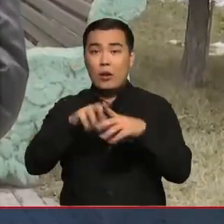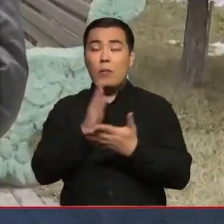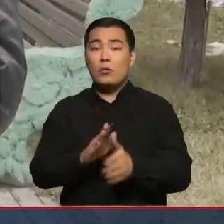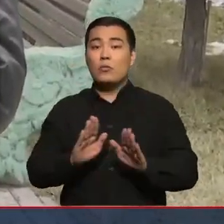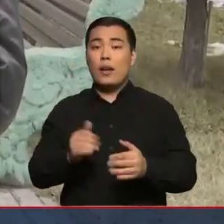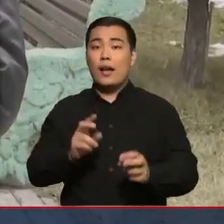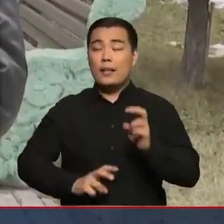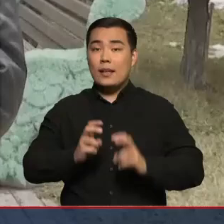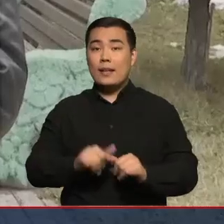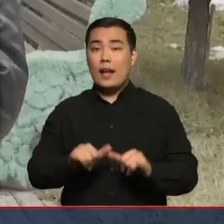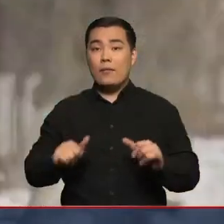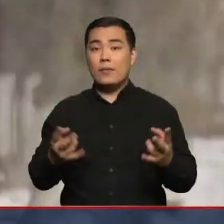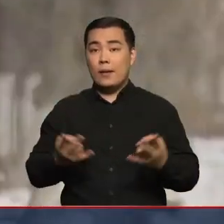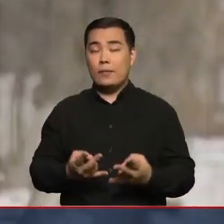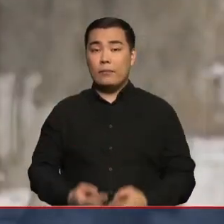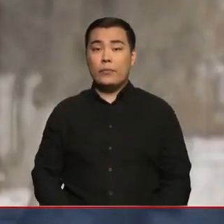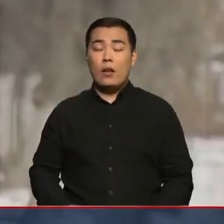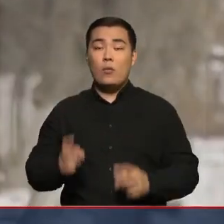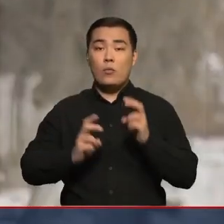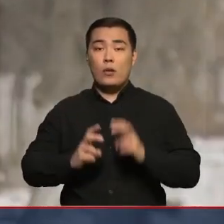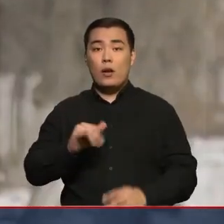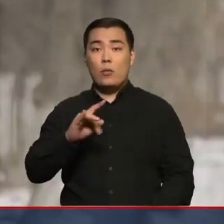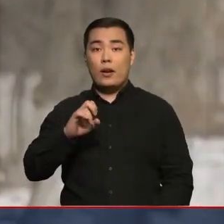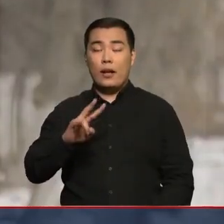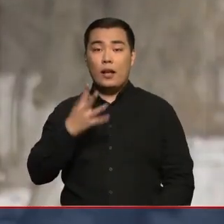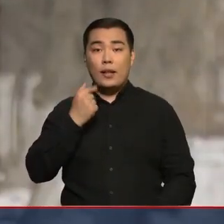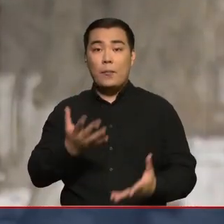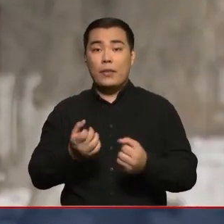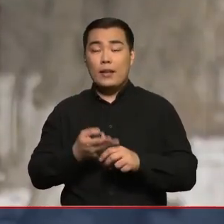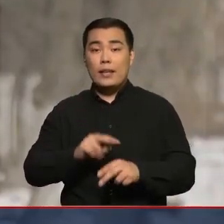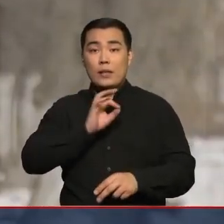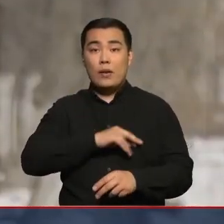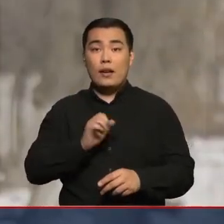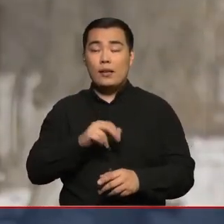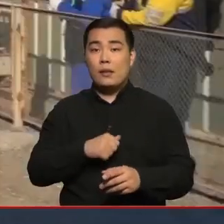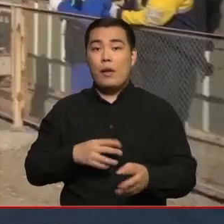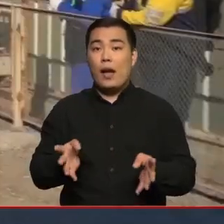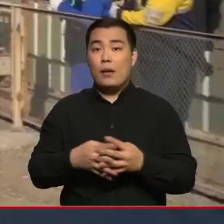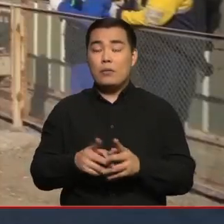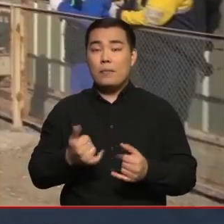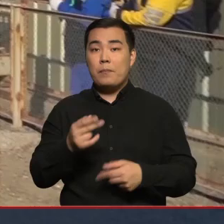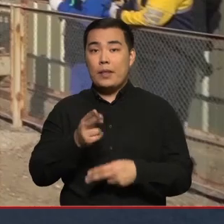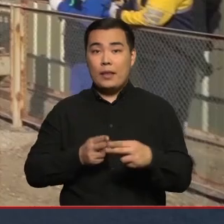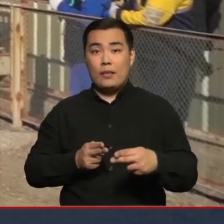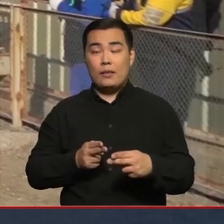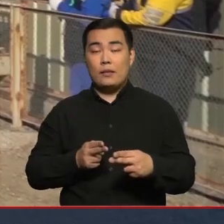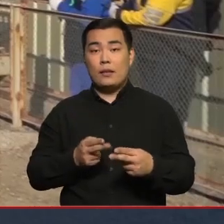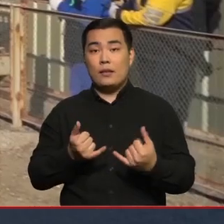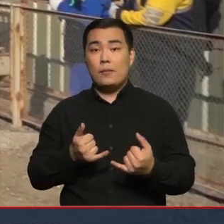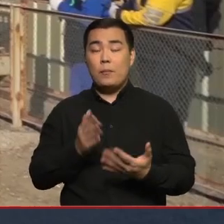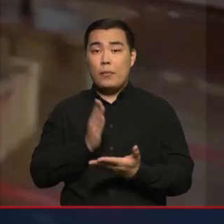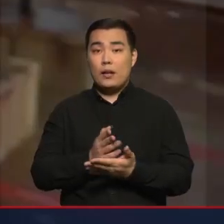Тек өндірісті өркендету керек. Өндіріспен уранды алған кезде онымен тағы қосалқы металдар